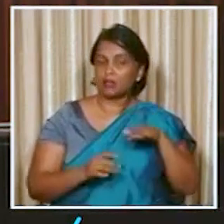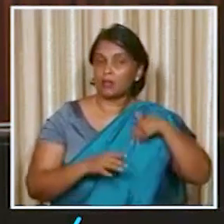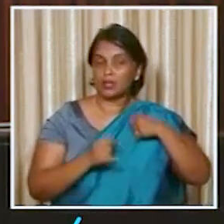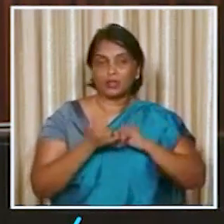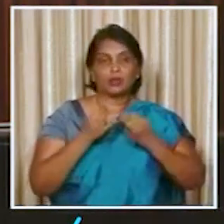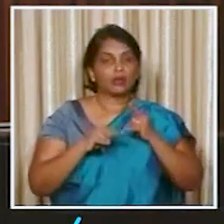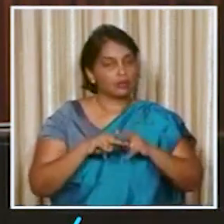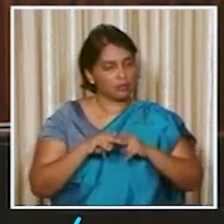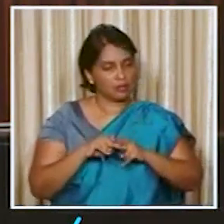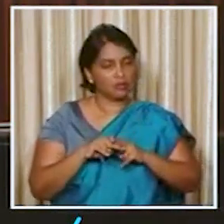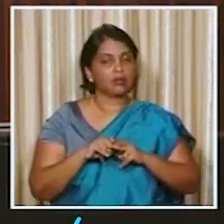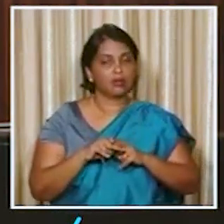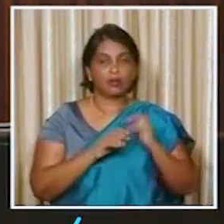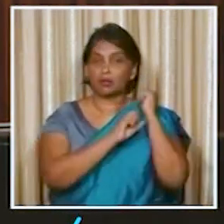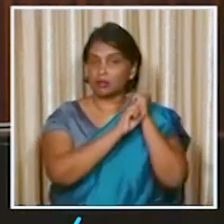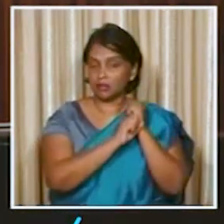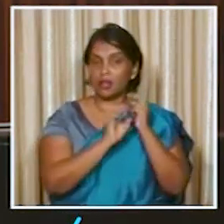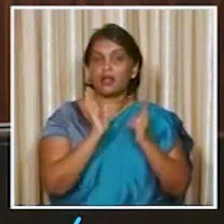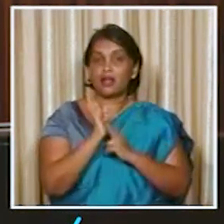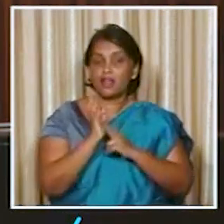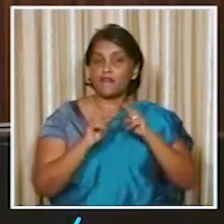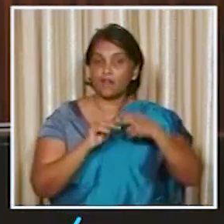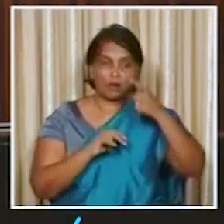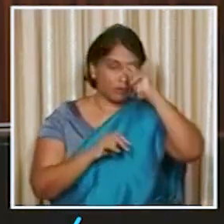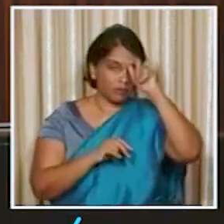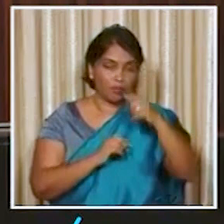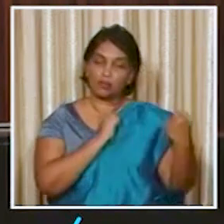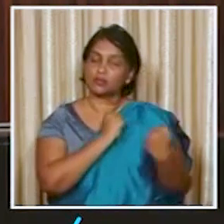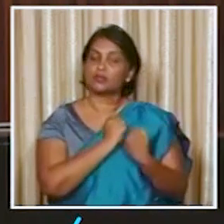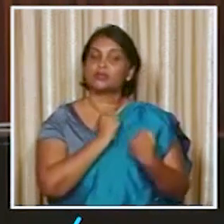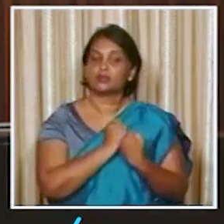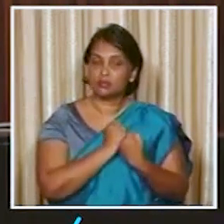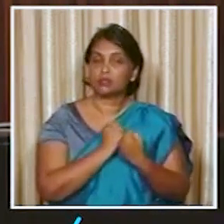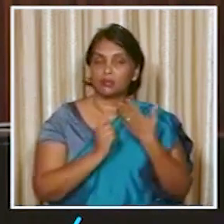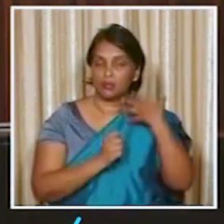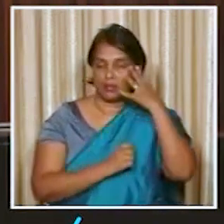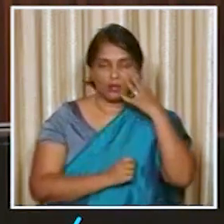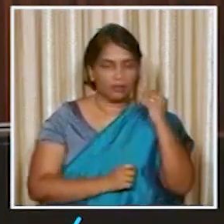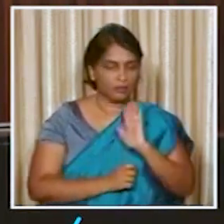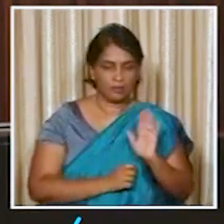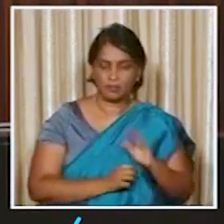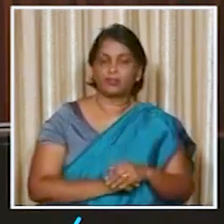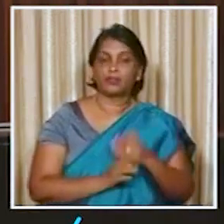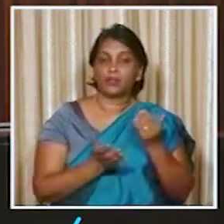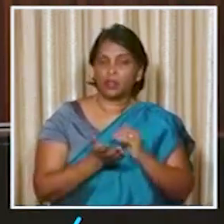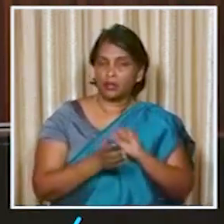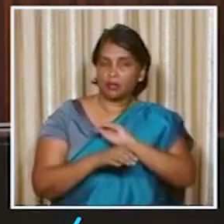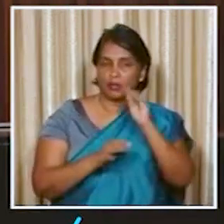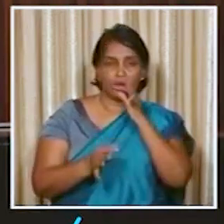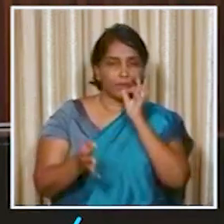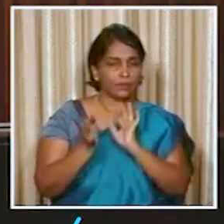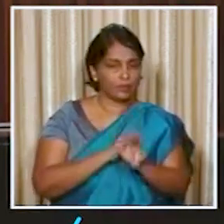කාර්ය මණ්ඩලය හා වේතරදාරී නරේන්ද්‍ර ප්‍රනාන්දු මහතා දුන් සහයෝගය මට අමතක කළ නොහැකිය. තව මොහොතකින් ගිනි